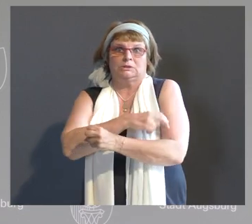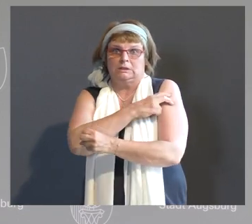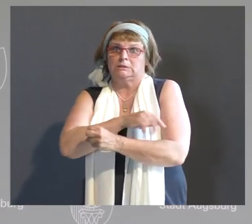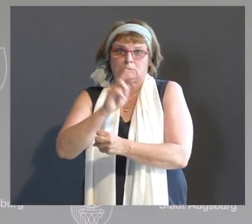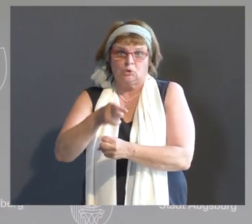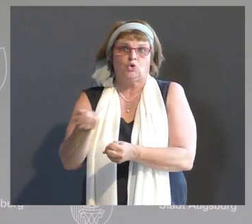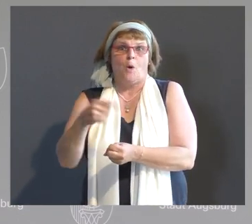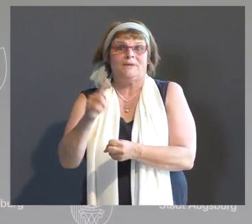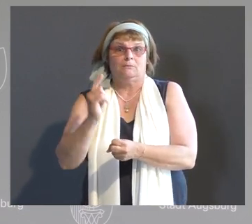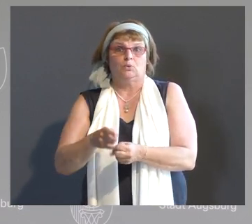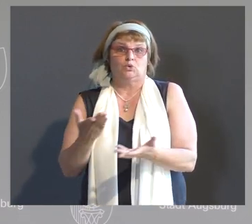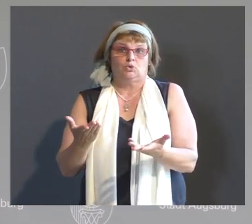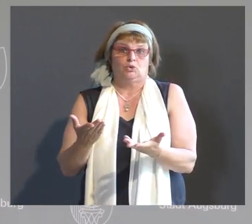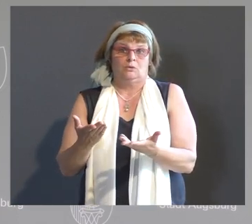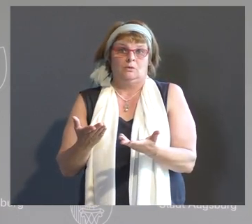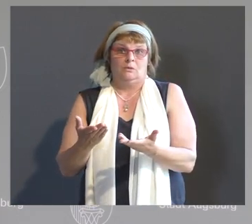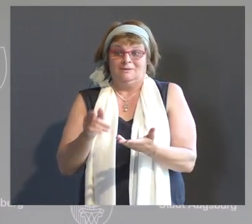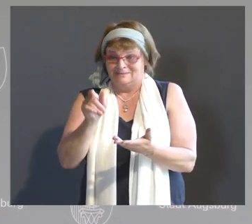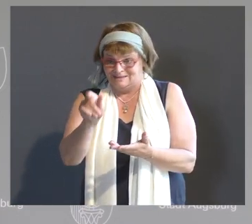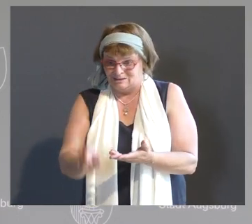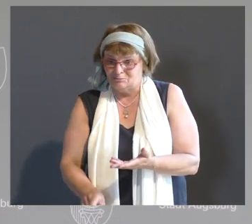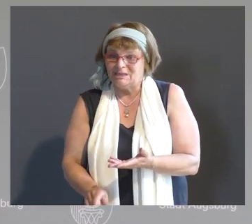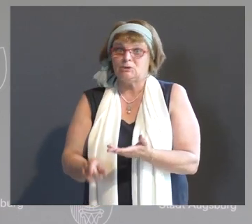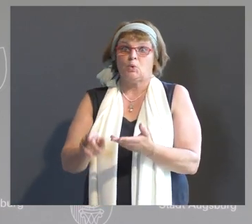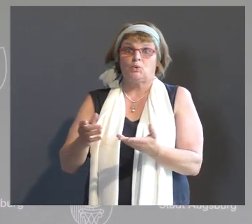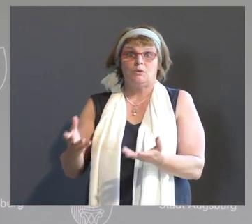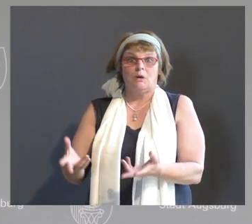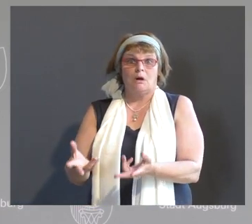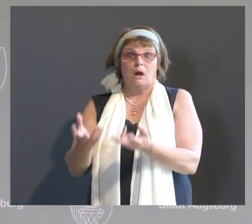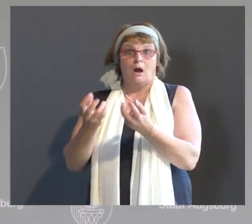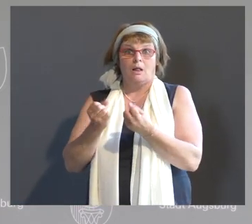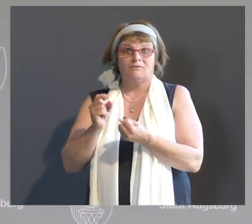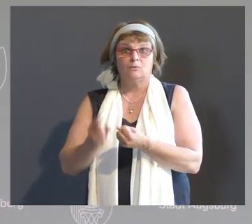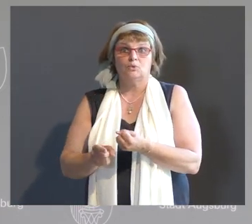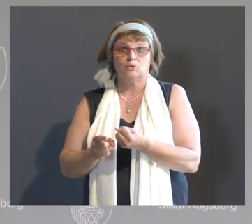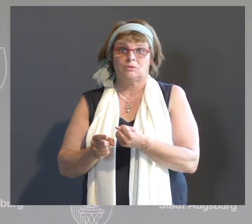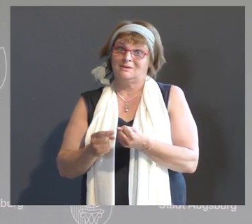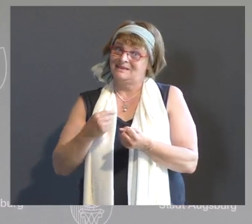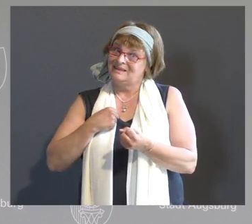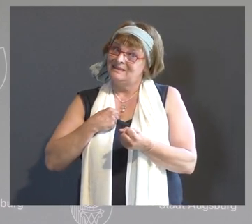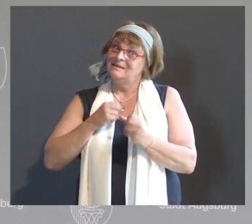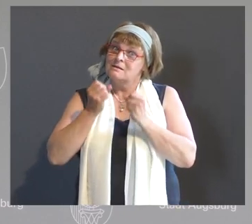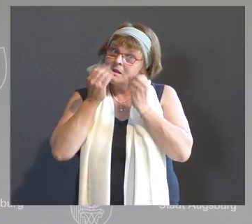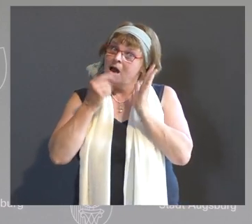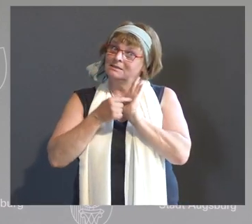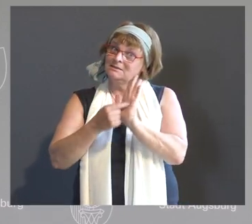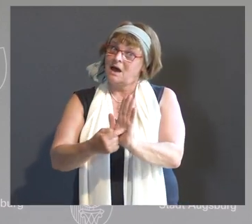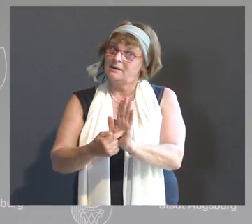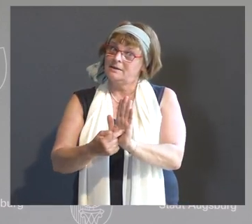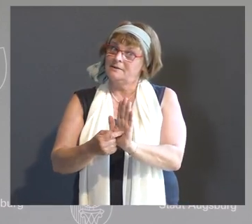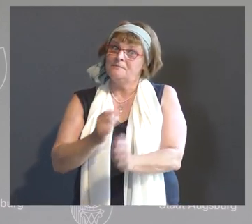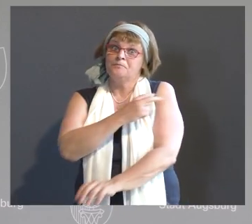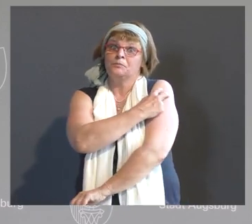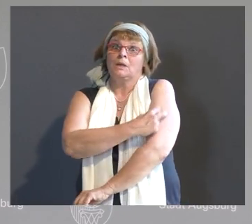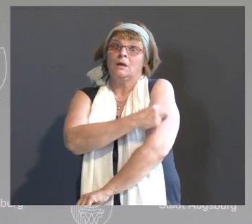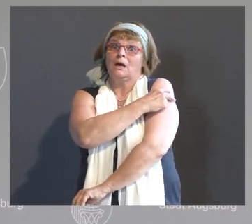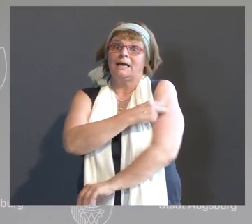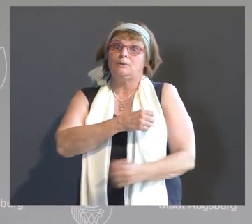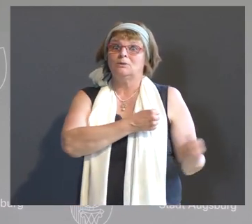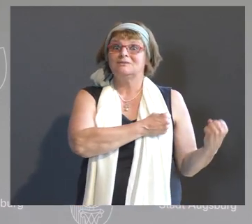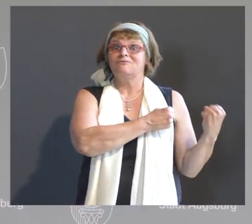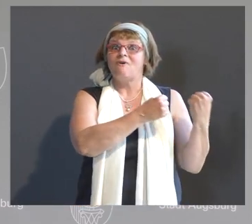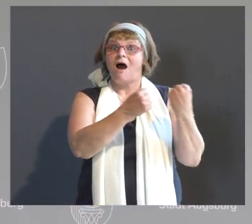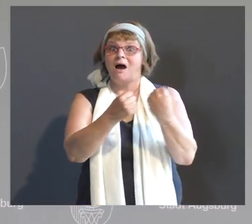verständigt. Und diese Betonung möchte ich jetzt an dieser Stelle ganz ausdrücklich bringen. Das Rettungsfahrzeug, das über die Maximilianstraße